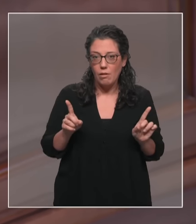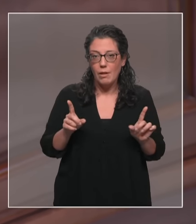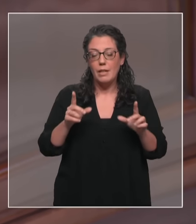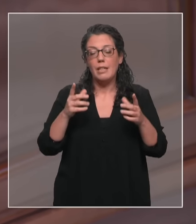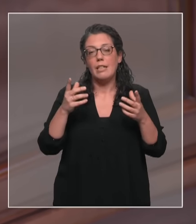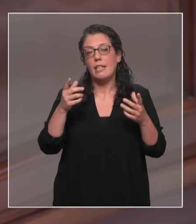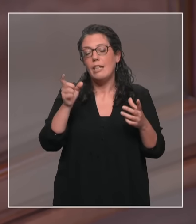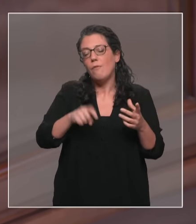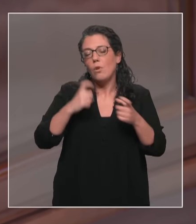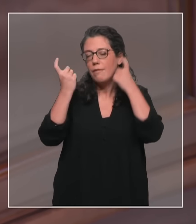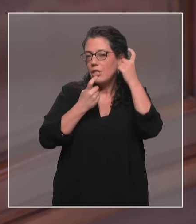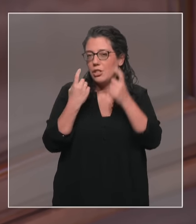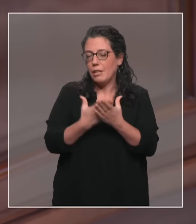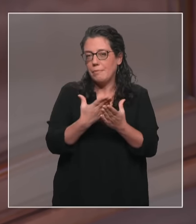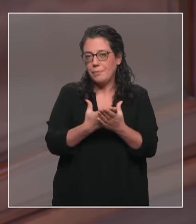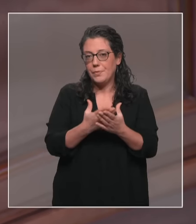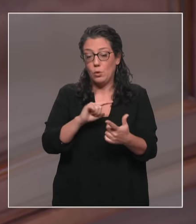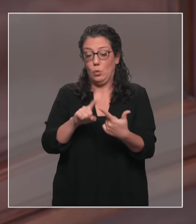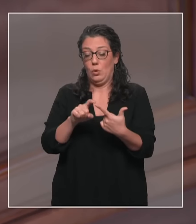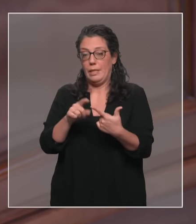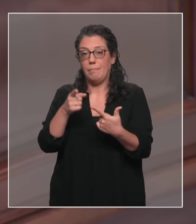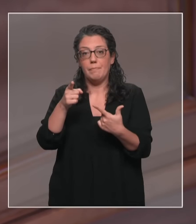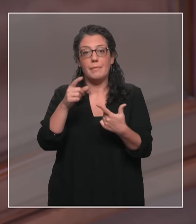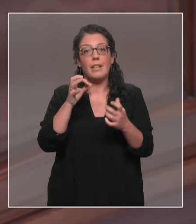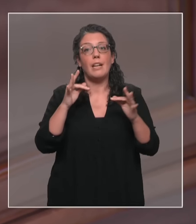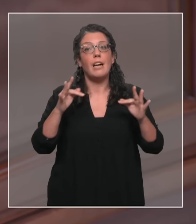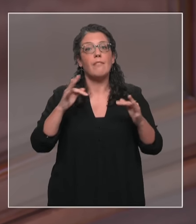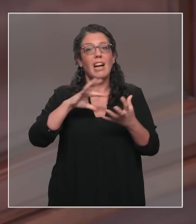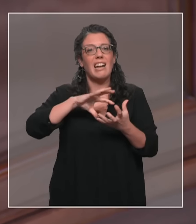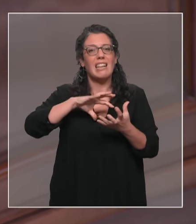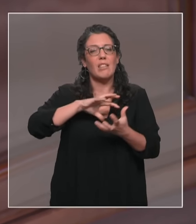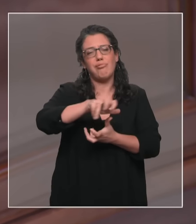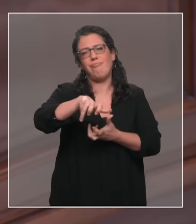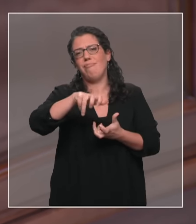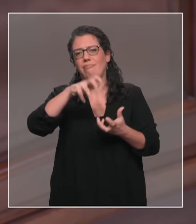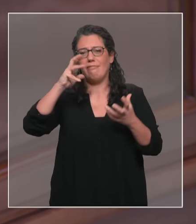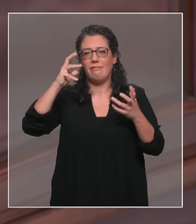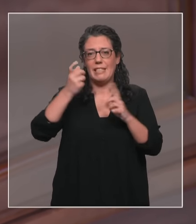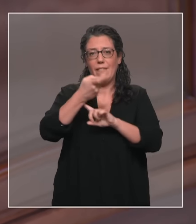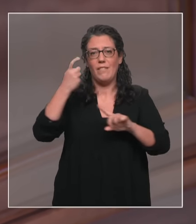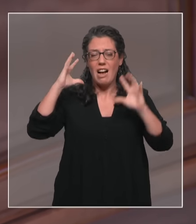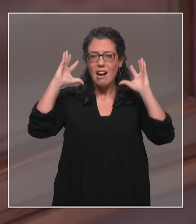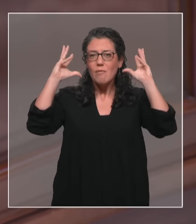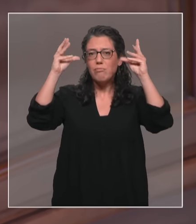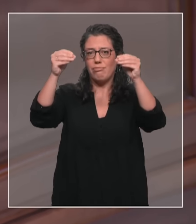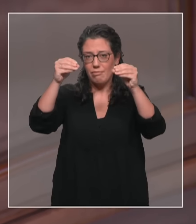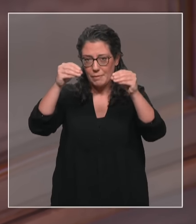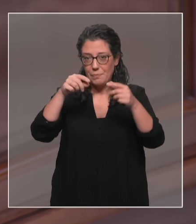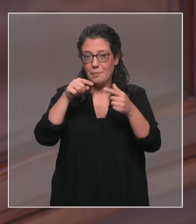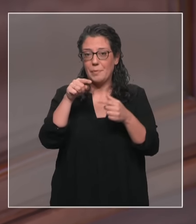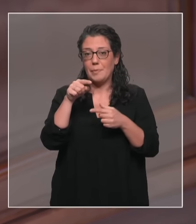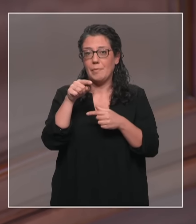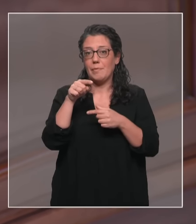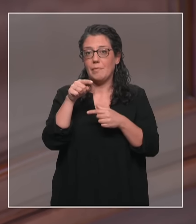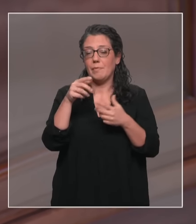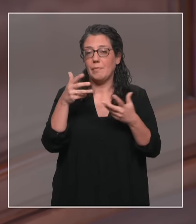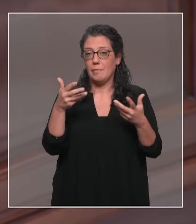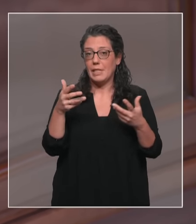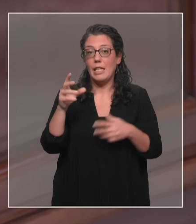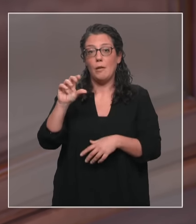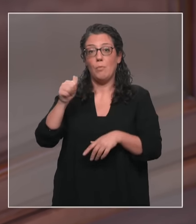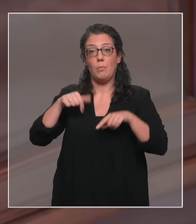devons y travailler. Le deuxième point, c'est celui des catastrophes naturelles et je viendrai au troisième point ensuite. Sur les catastrophes naturelles, sous l'autorité du